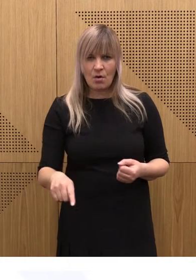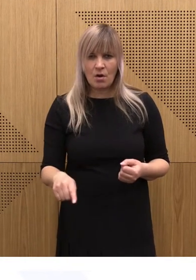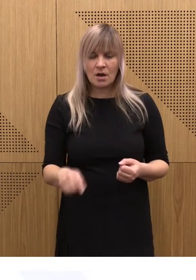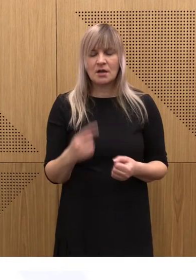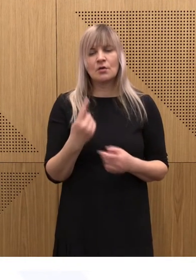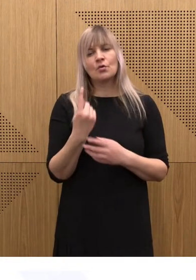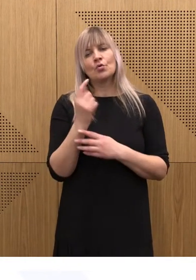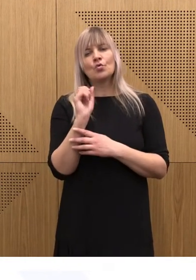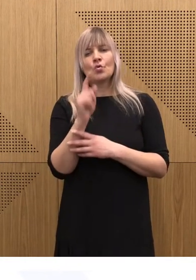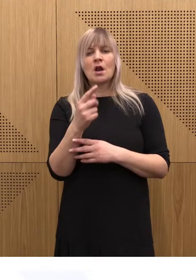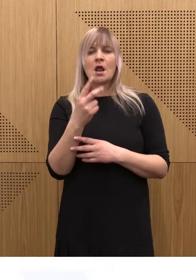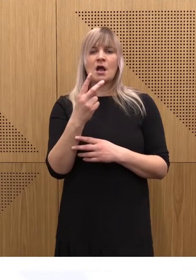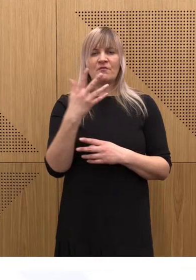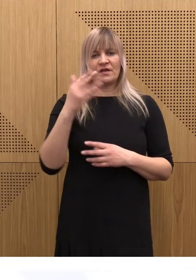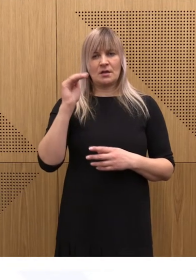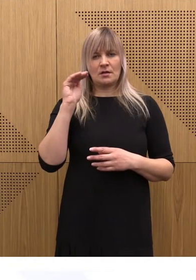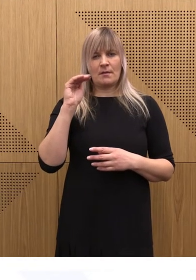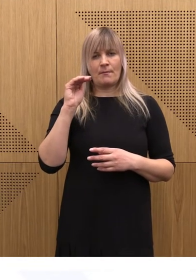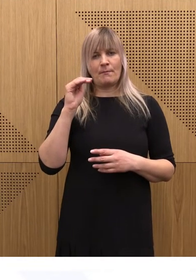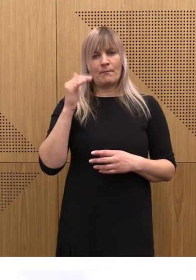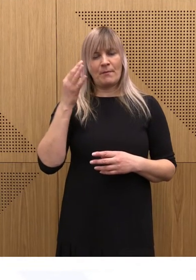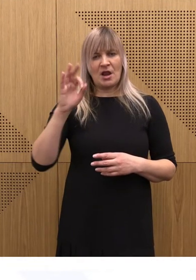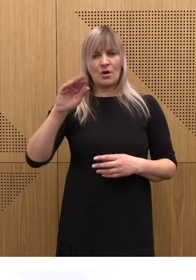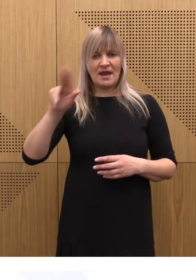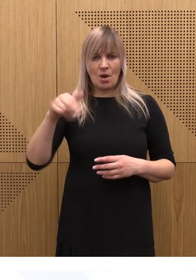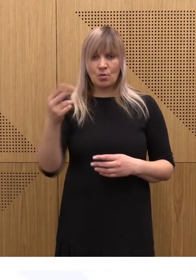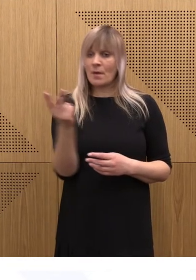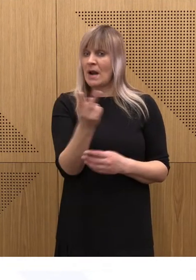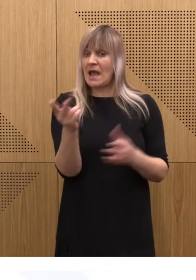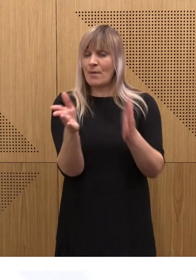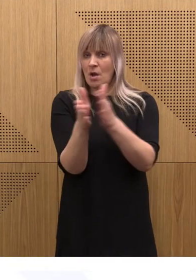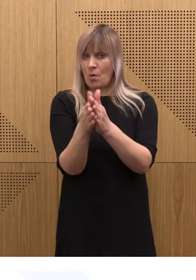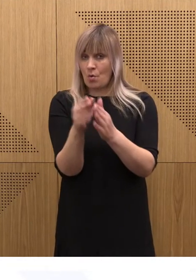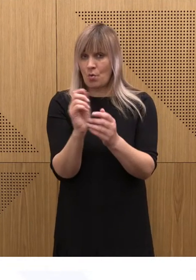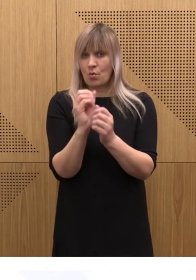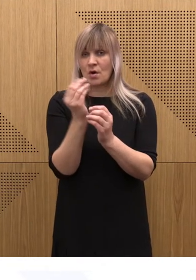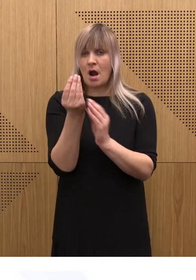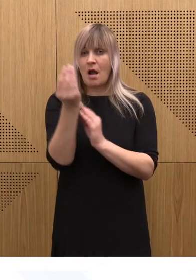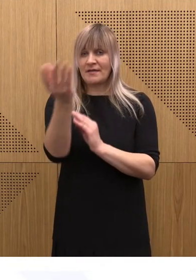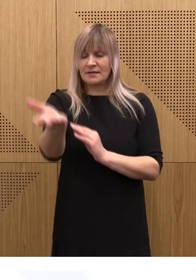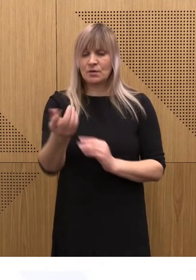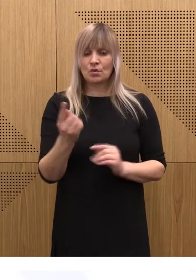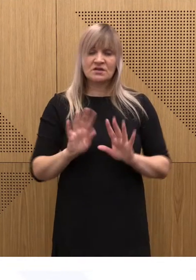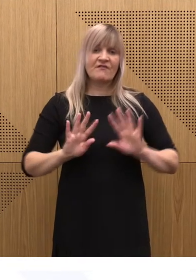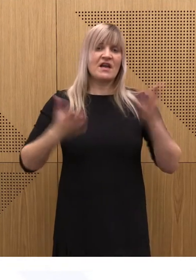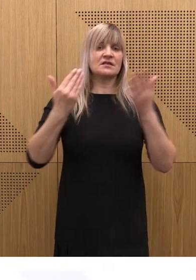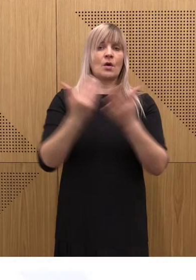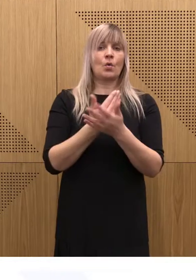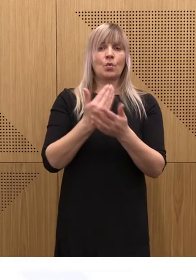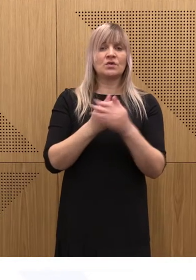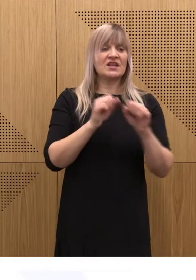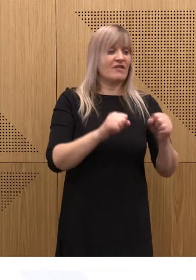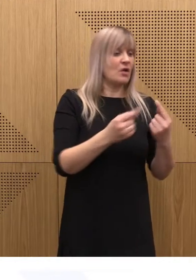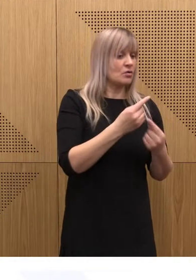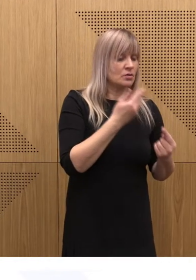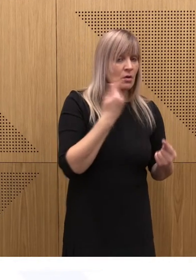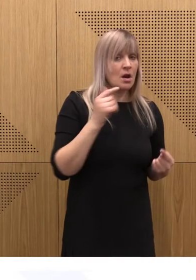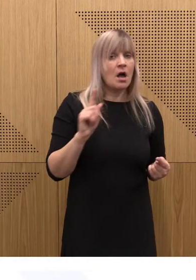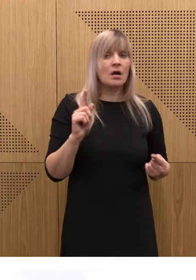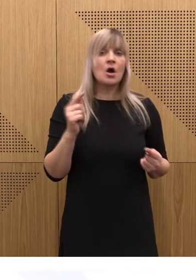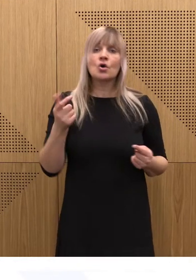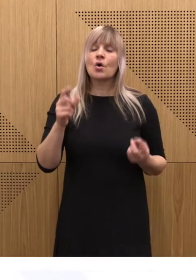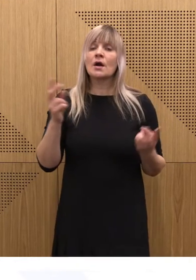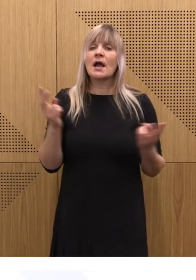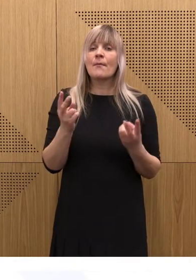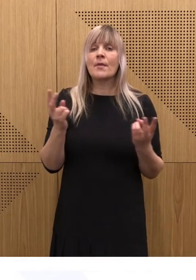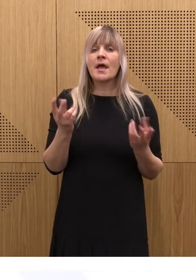euro kahe peale kokku. Ning siis üks asi veel, mis on üsna värske uudis, mis ei käinud küll valitsust läbi, aga mis on rohkem